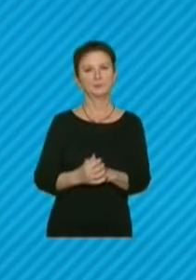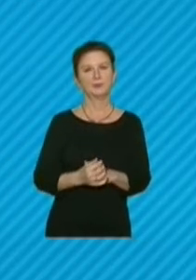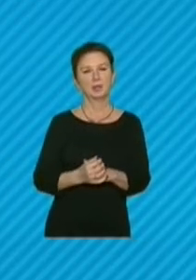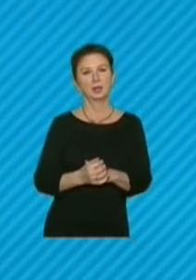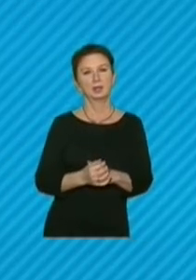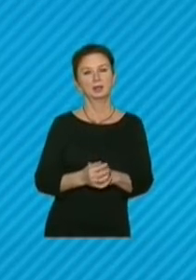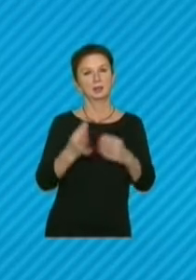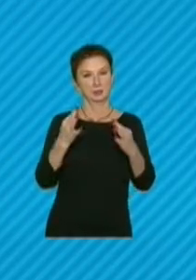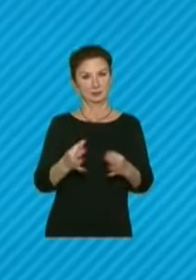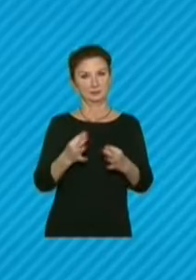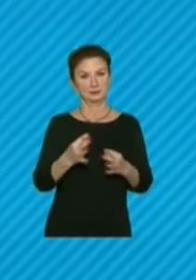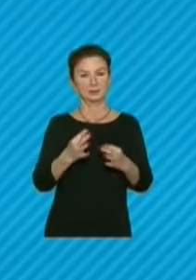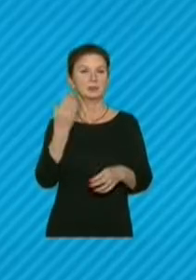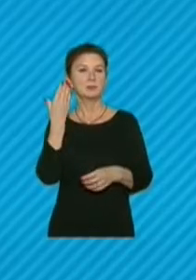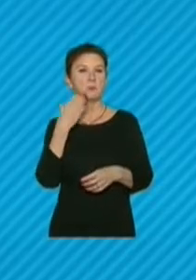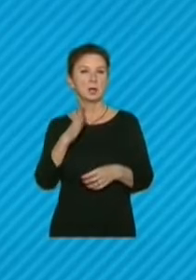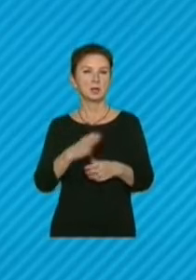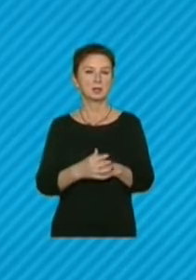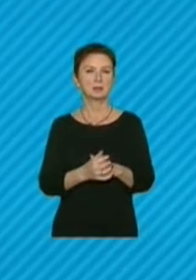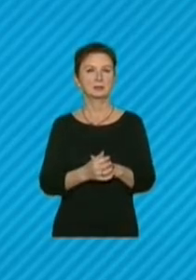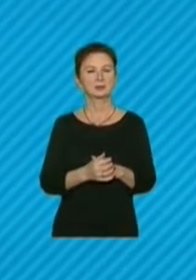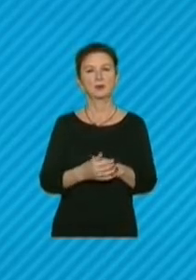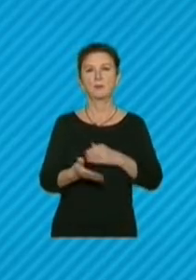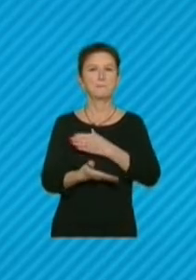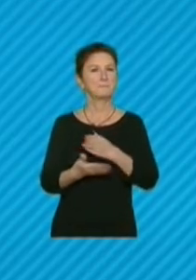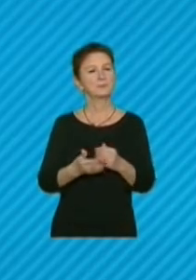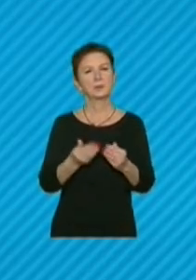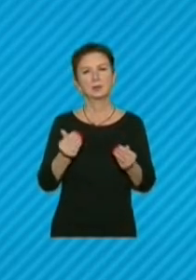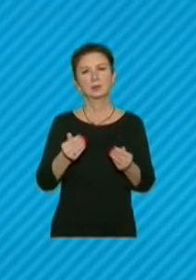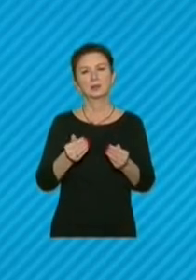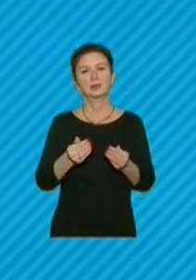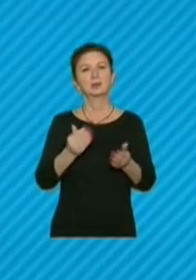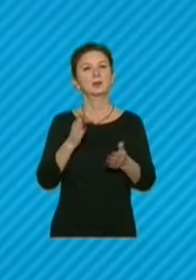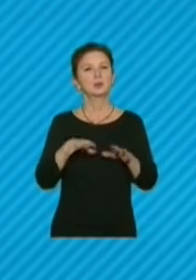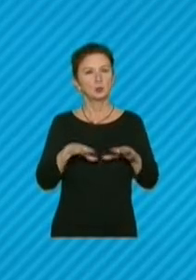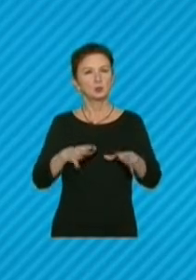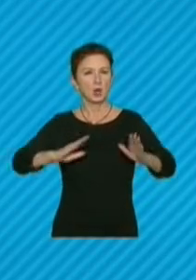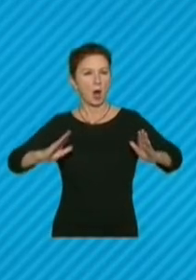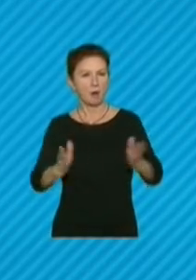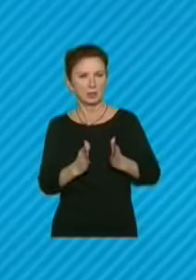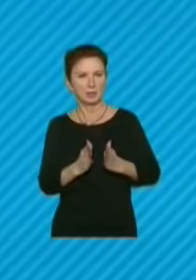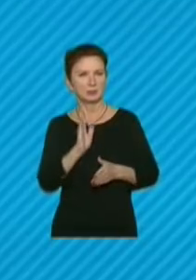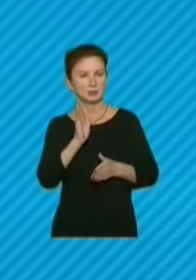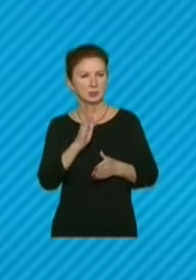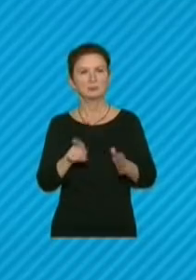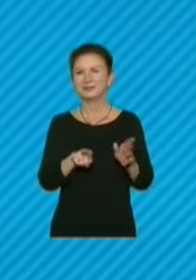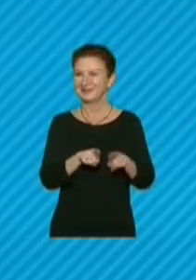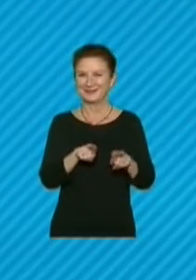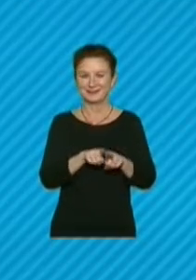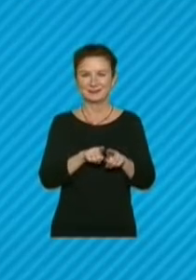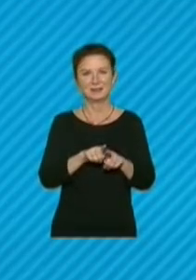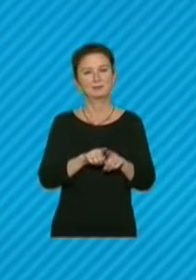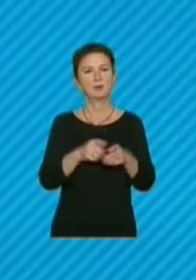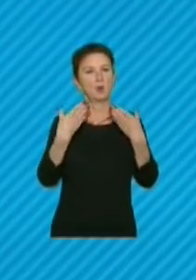Na tym etapie bardzo zasadnicze ograniczenia dotkną wszystkie placówki kultury, a